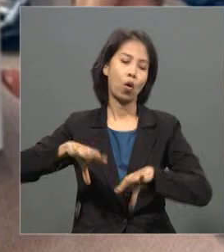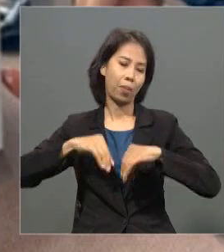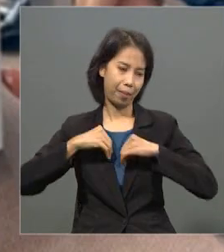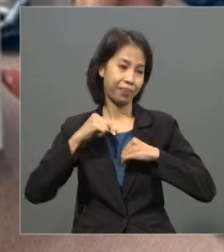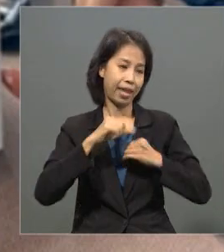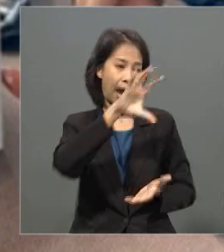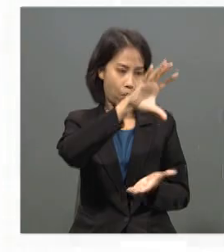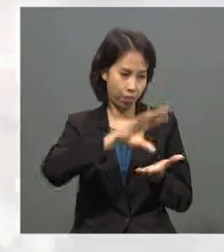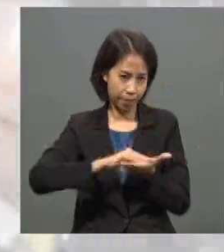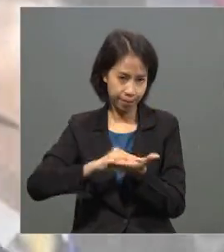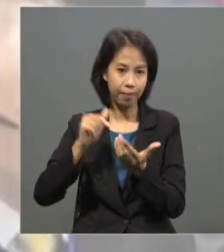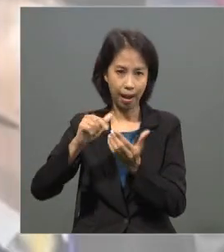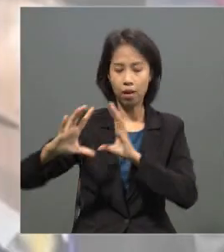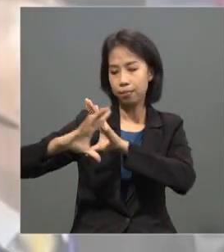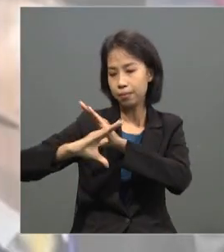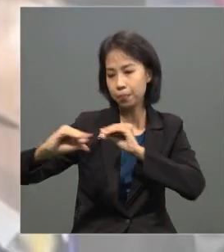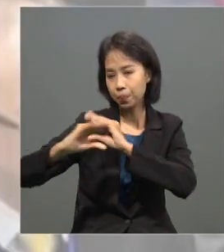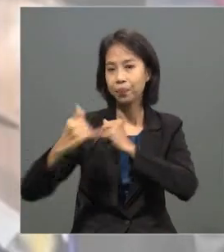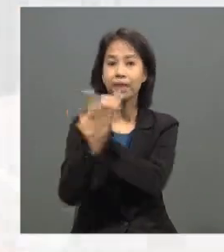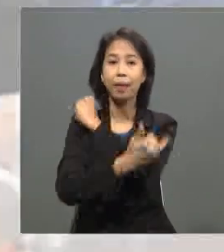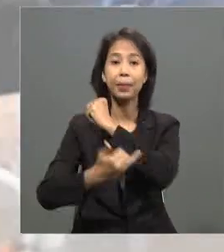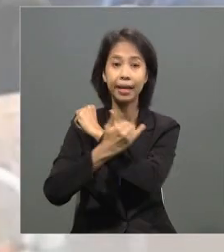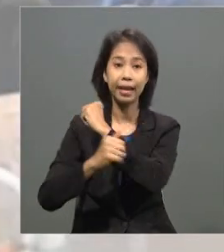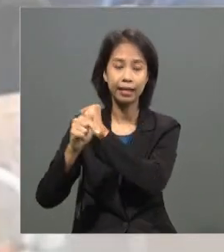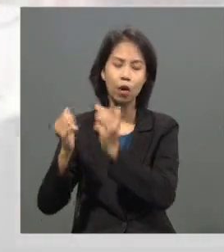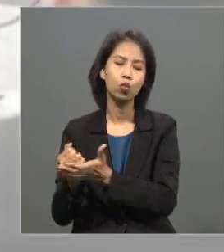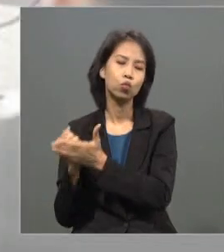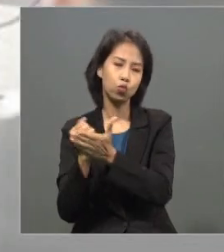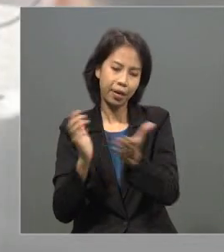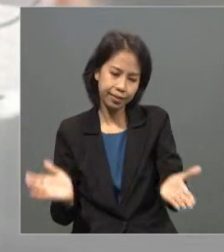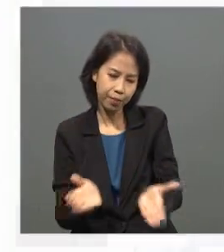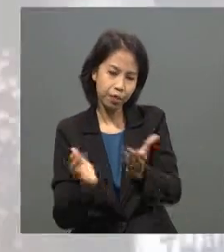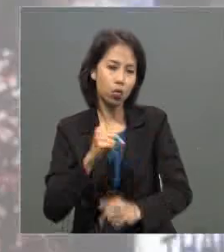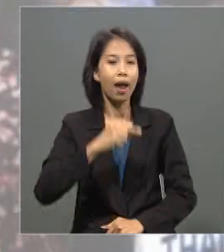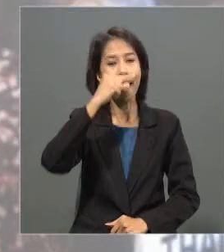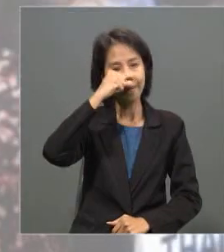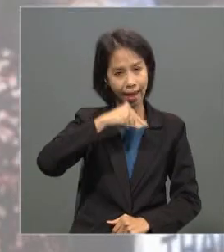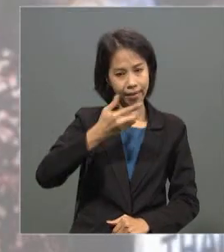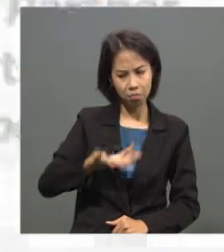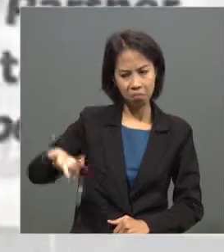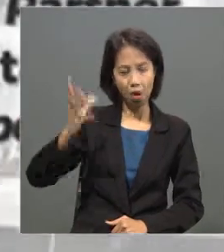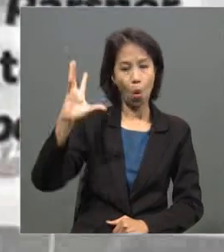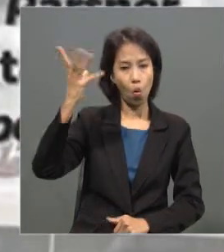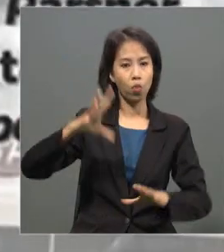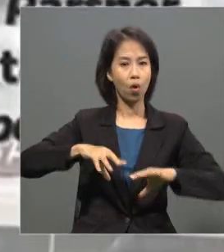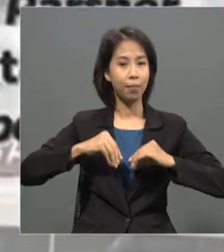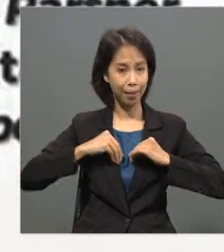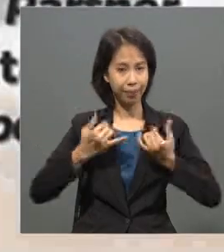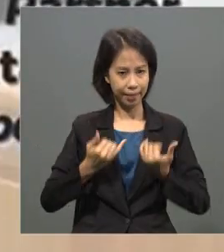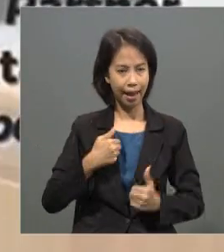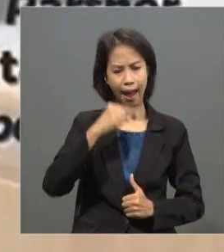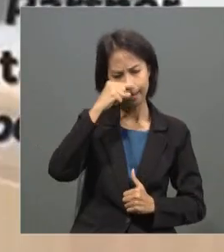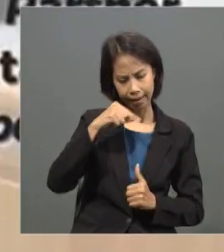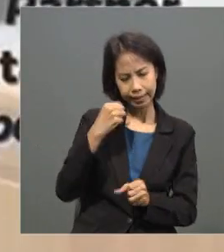แพร่แลกเปลี่ยนกับต่างประเทศเพื่อช่วยส่งเสริมสถานะของไทยให้เป็นที่ยอมรับและพร้อมแสดงบทบาทนำเพื่อขับ